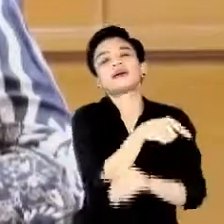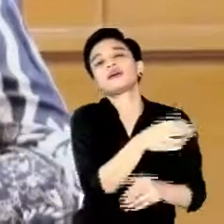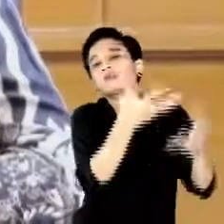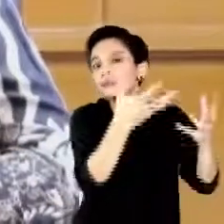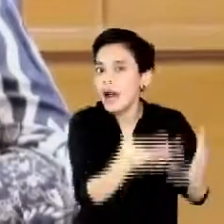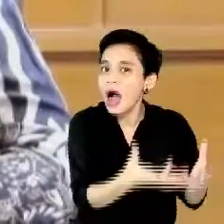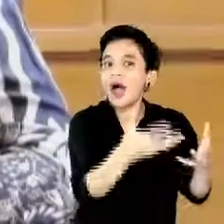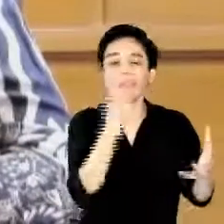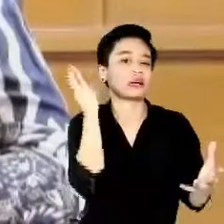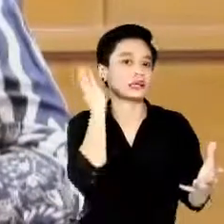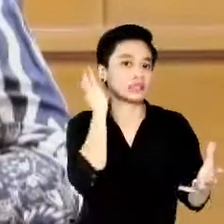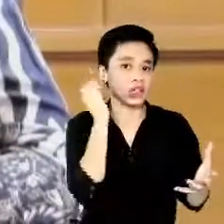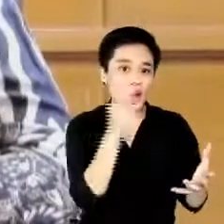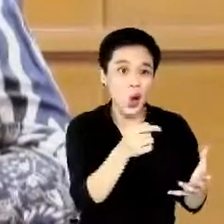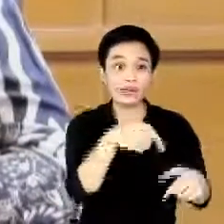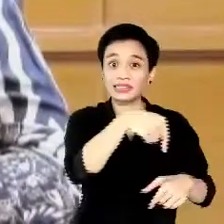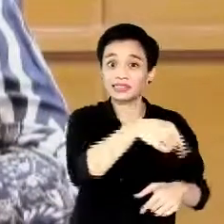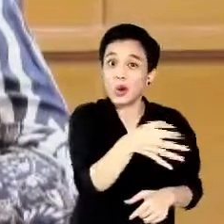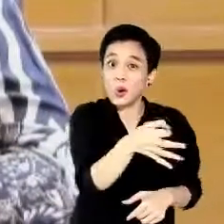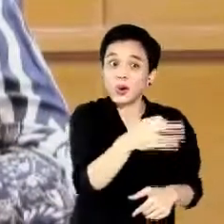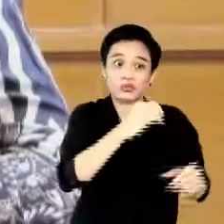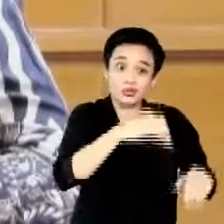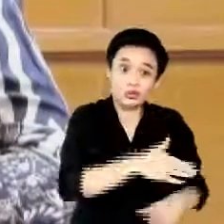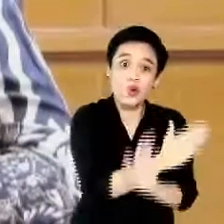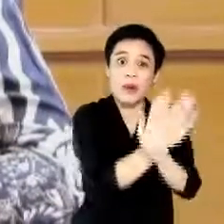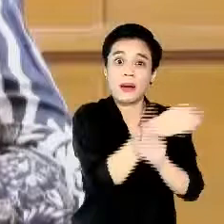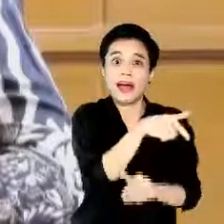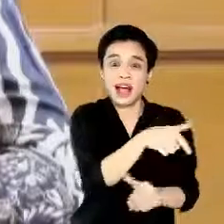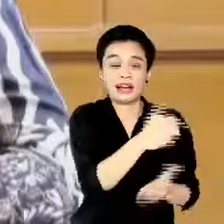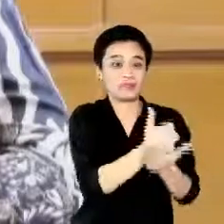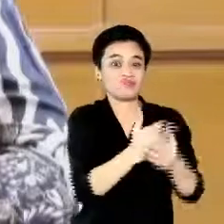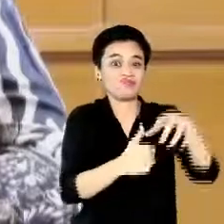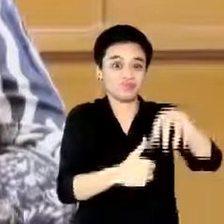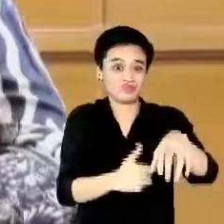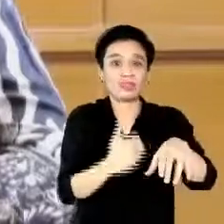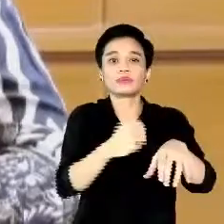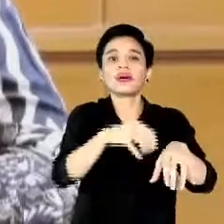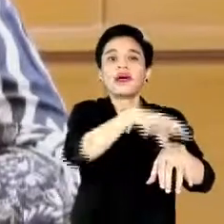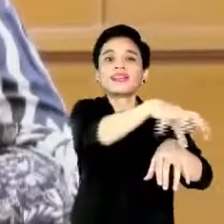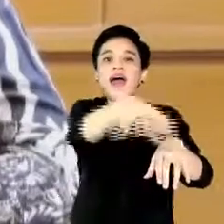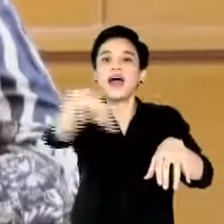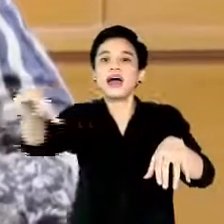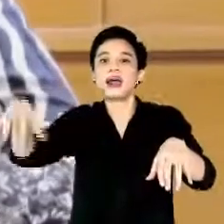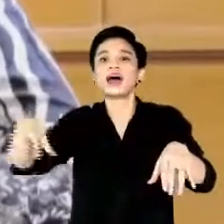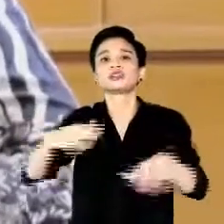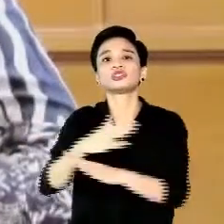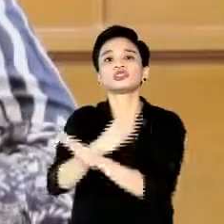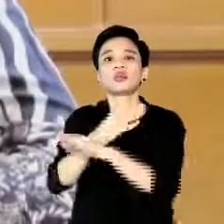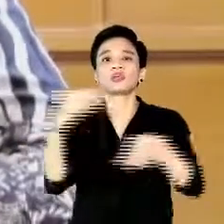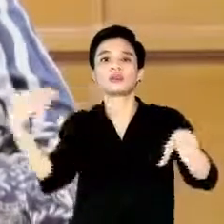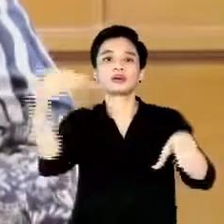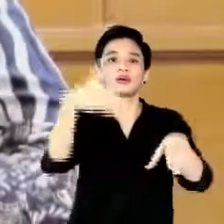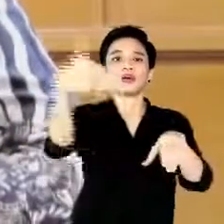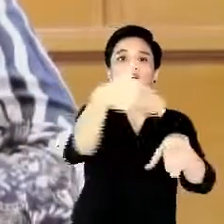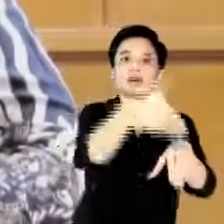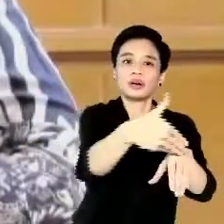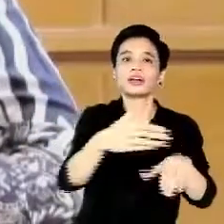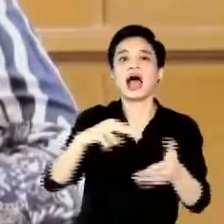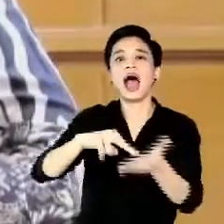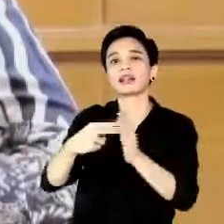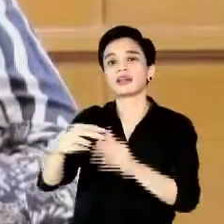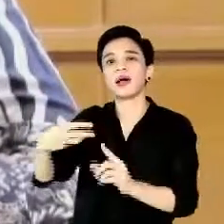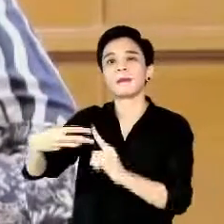beresiko karena Surabaya juga sebenarnya menjadi rujukan juga bagi beberapa daerah lain di Jawa timur's Hai